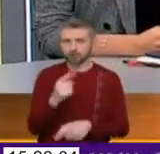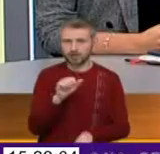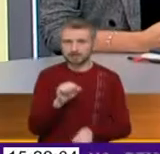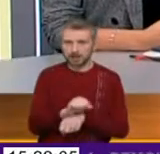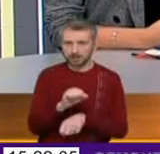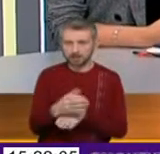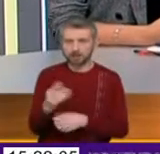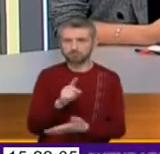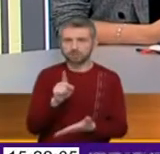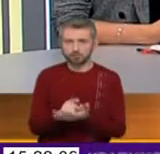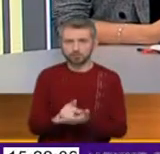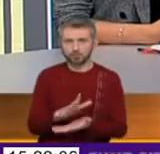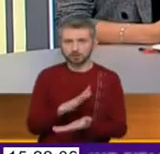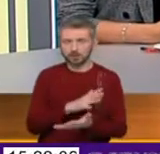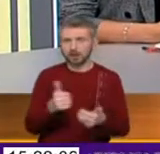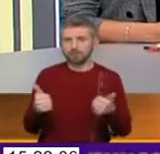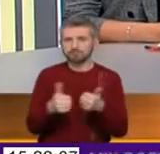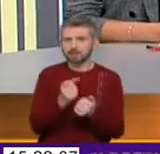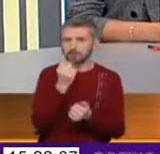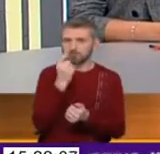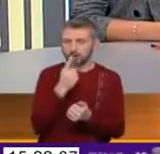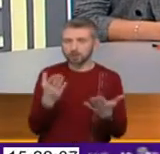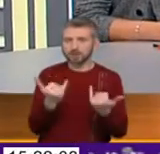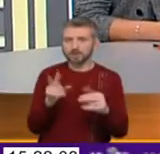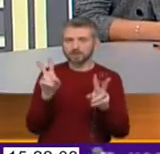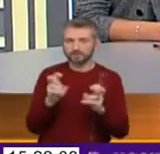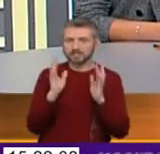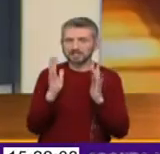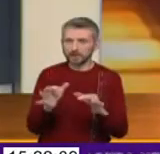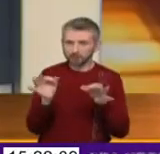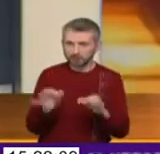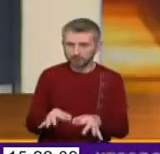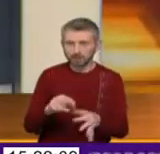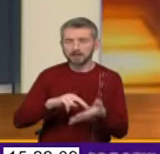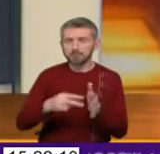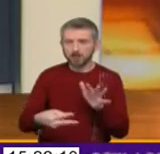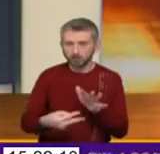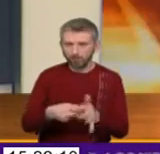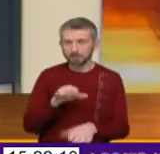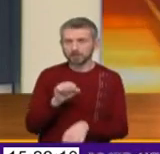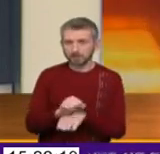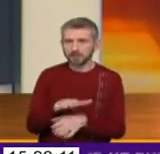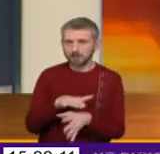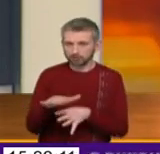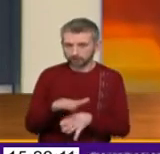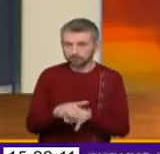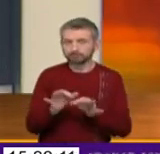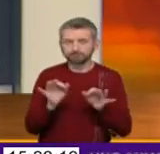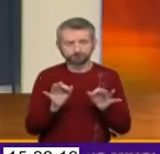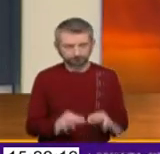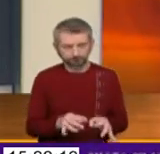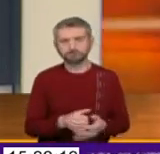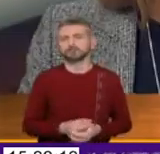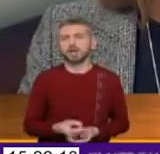станція, яка має бути біля парку, який зараз називається Сквер Правди, вона так запланована і вона якраз реалізовується. Так, почули.